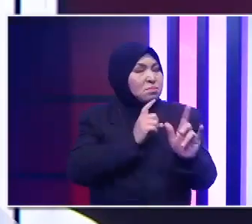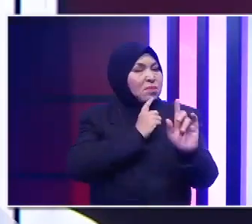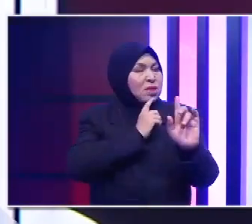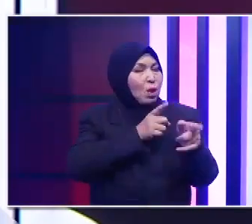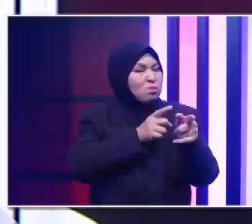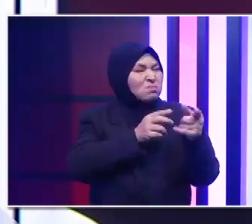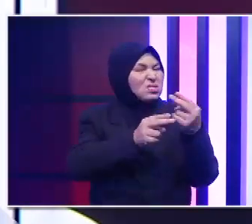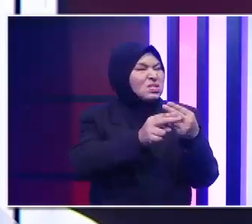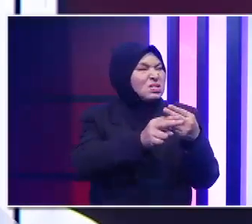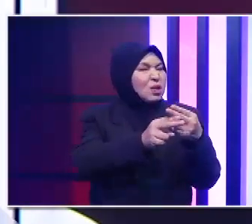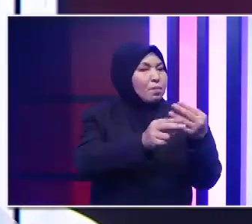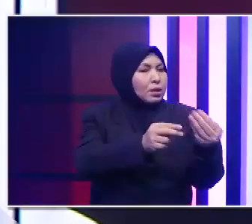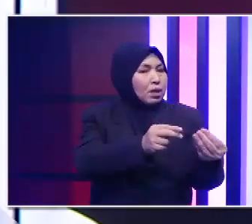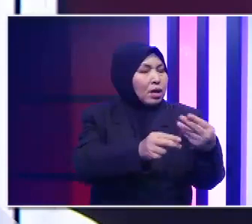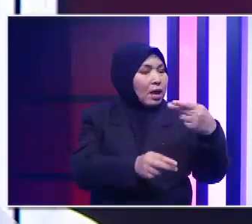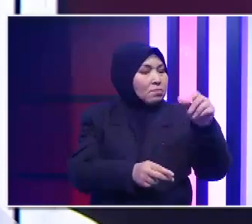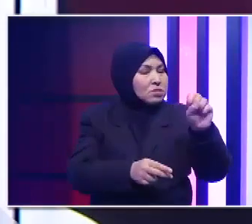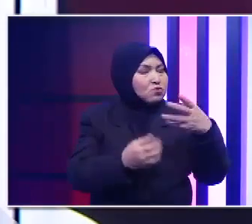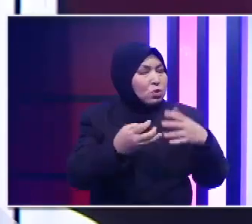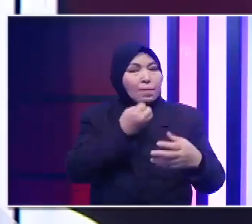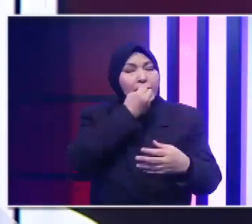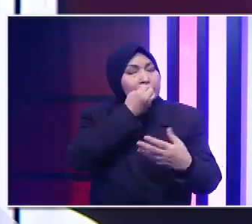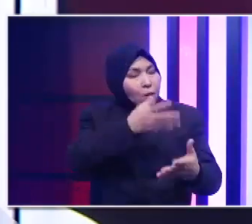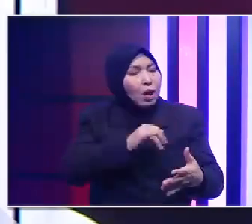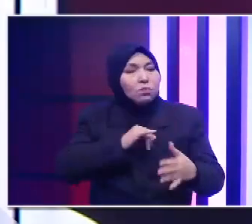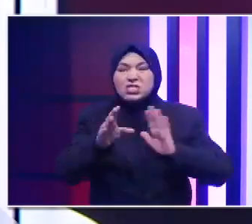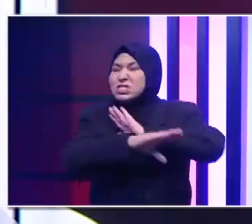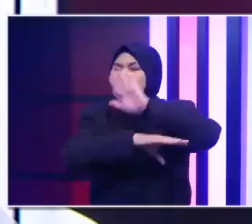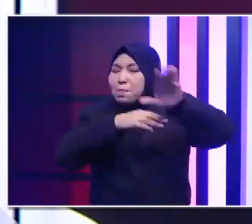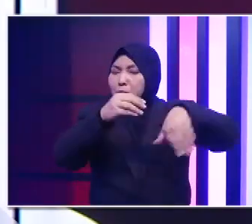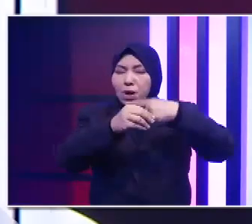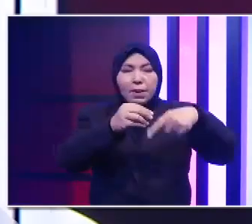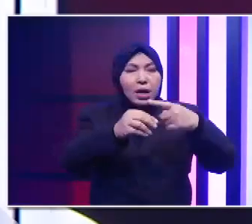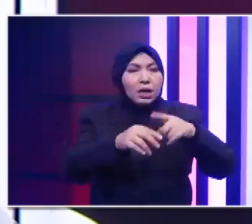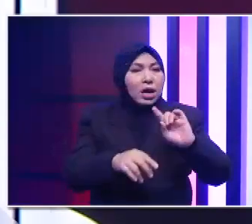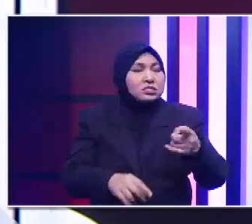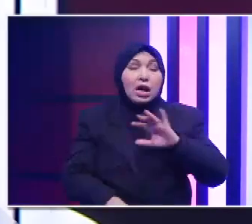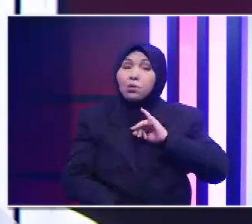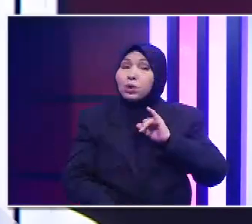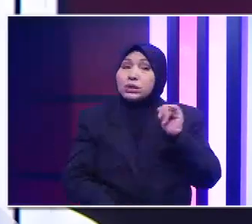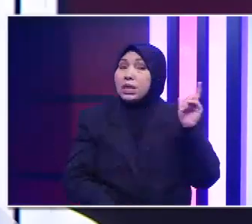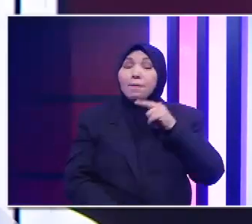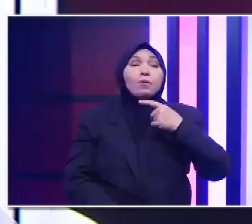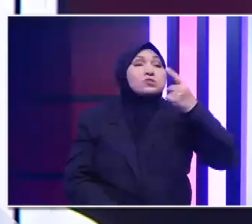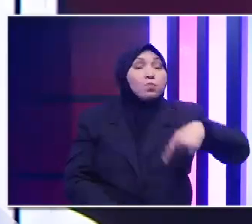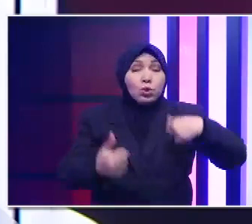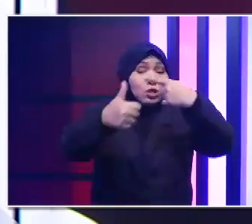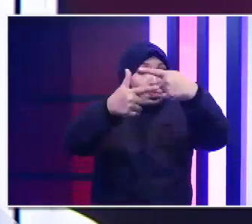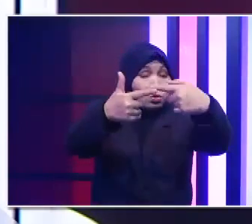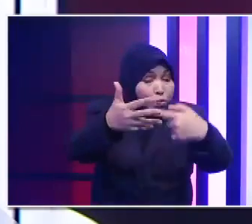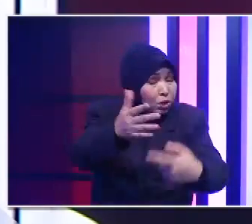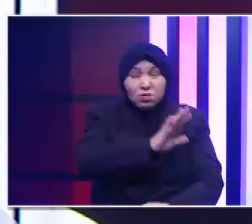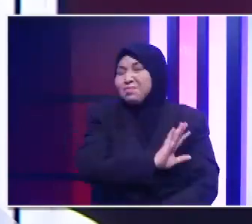ke bahwa hapsah Allah telah memberitahu aku semua gede kayak cuma aku takde La nak nak sebut tadi kamu satu